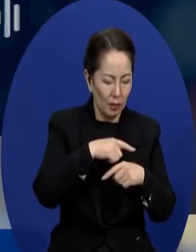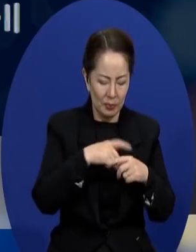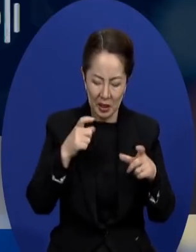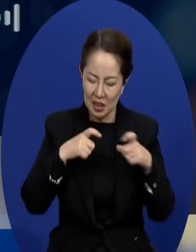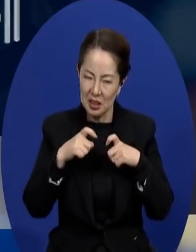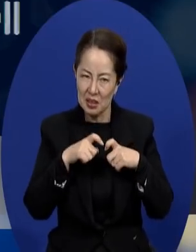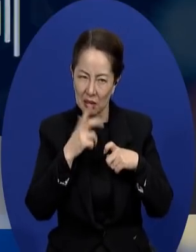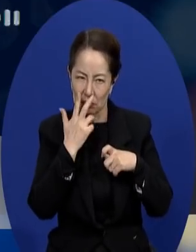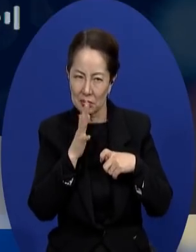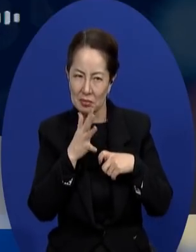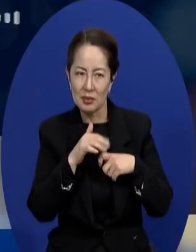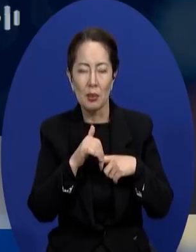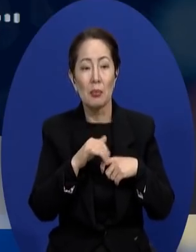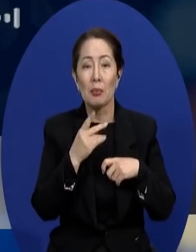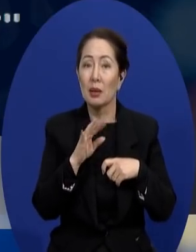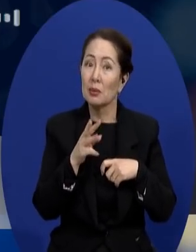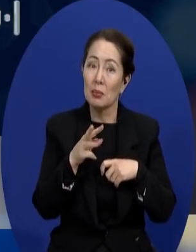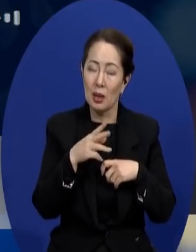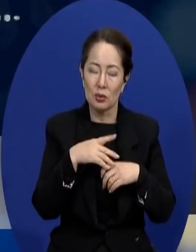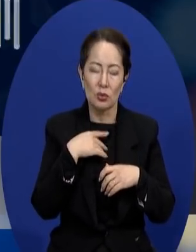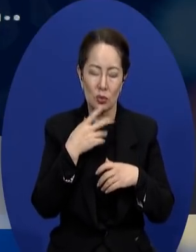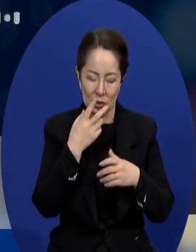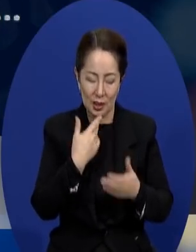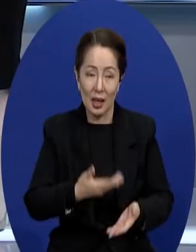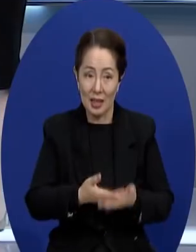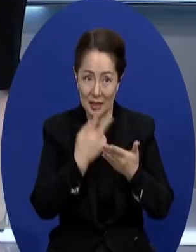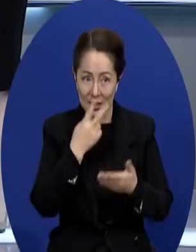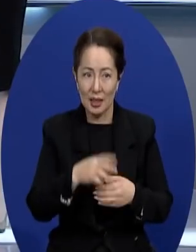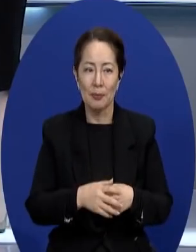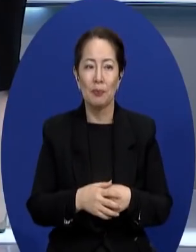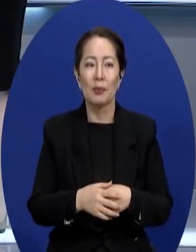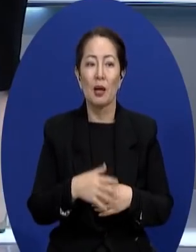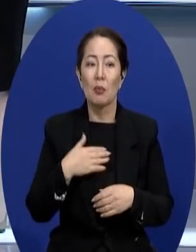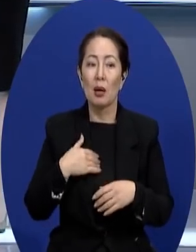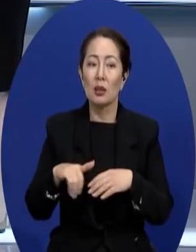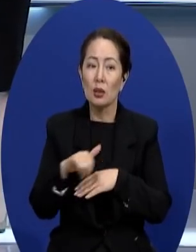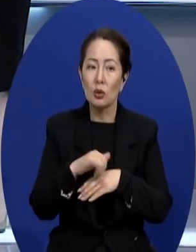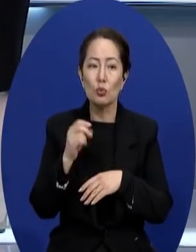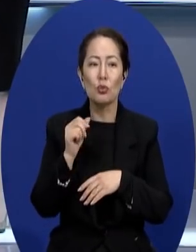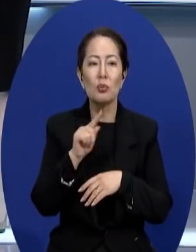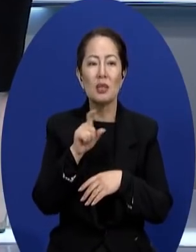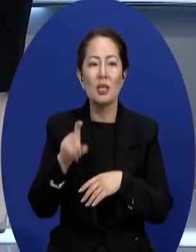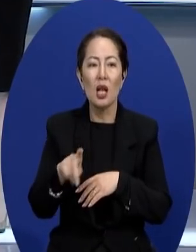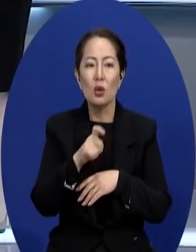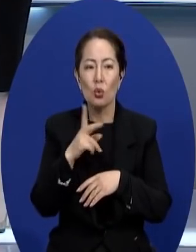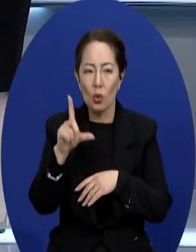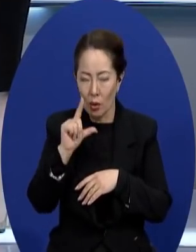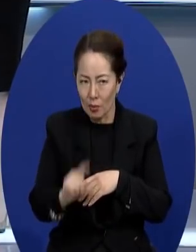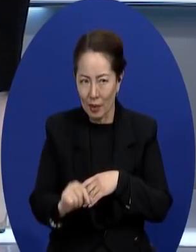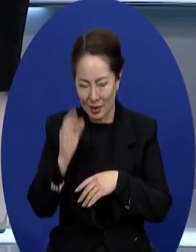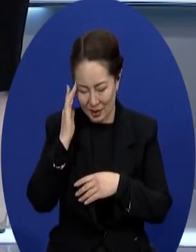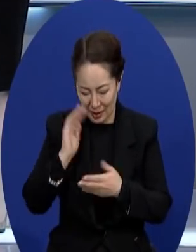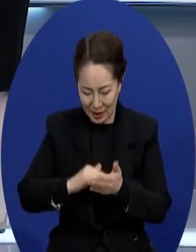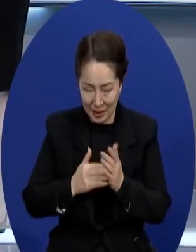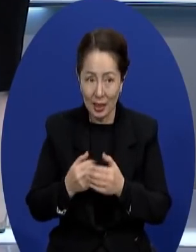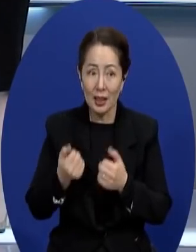таагүй өдөр зург гарах болов гэж одоо эдийн засгч байгаа харж байна. Тэгэхээр манай улсын тухай зээлийн хүү бууруулах стратеги боловсруулсан. Энэ стратегийн